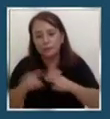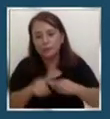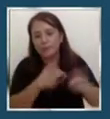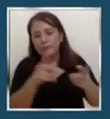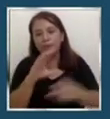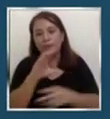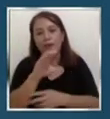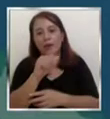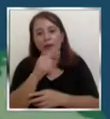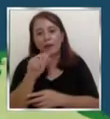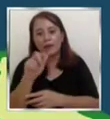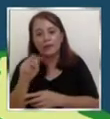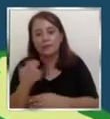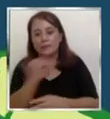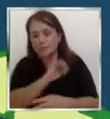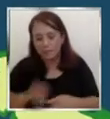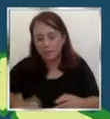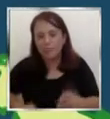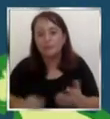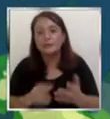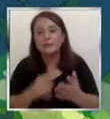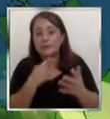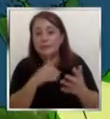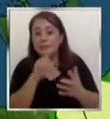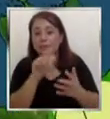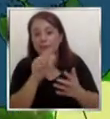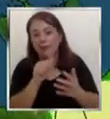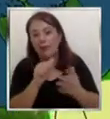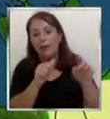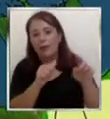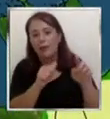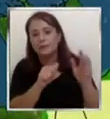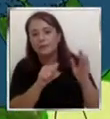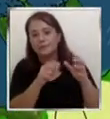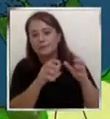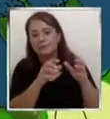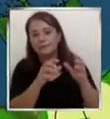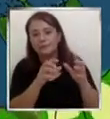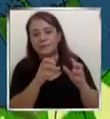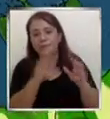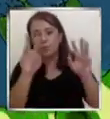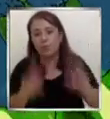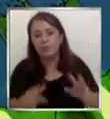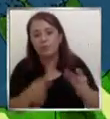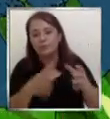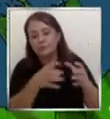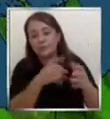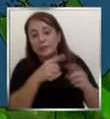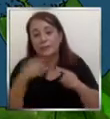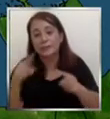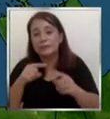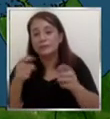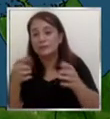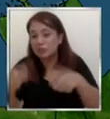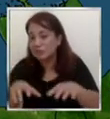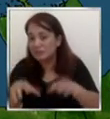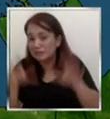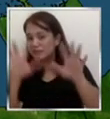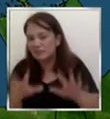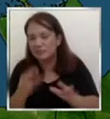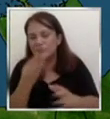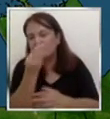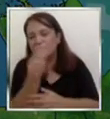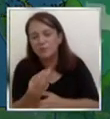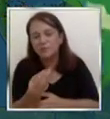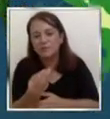Isabela, base po yan sa datos ng Metro Weather. Mababa naman po ang tsansa ng ulan sa halos buong Visayas.